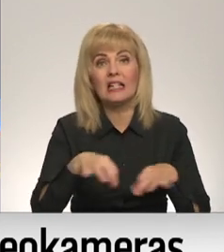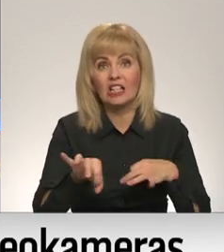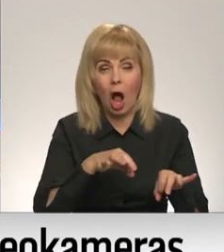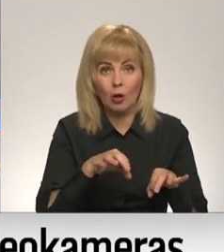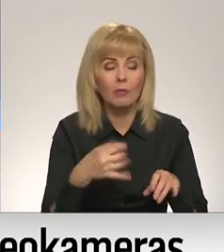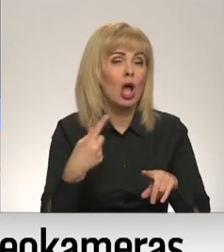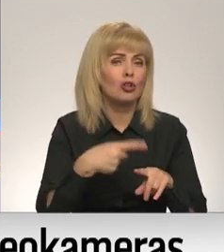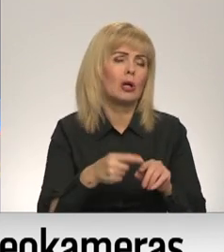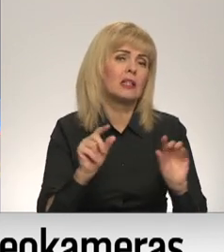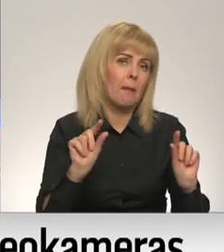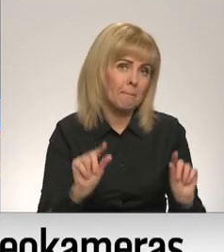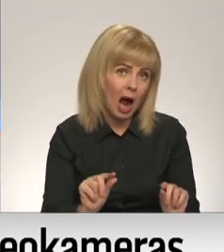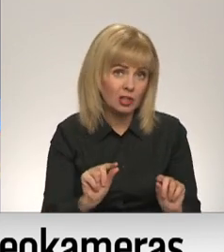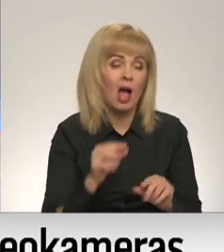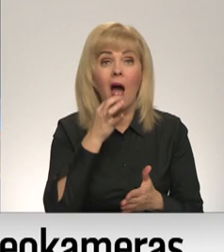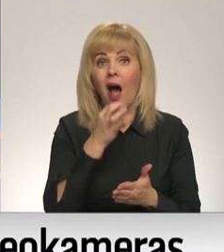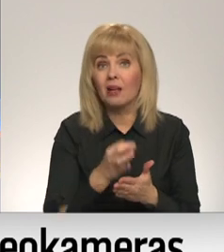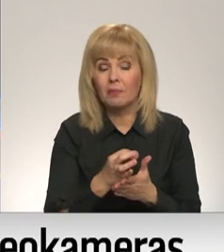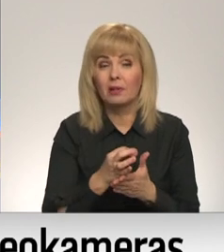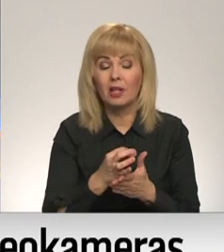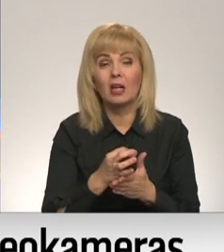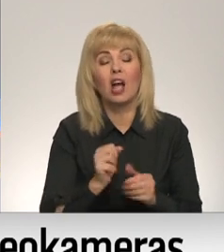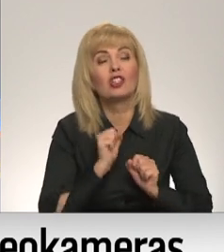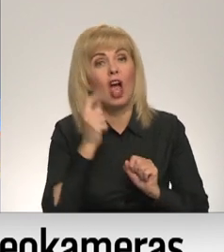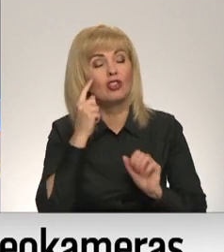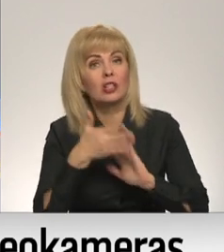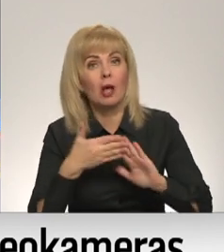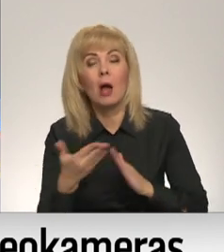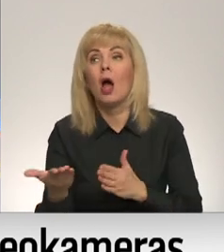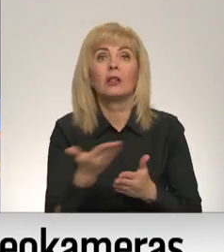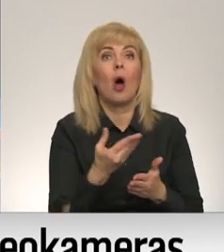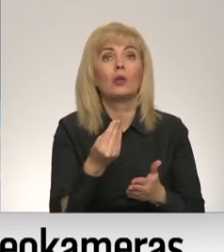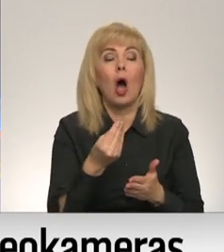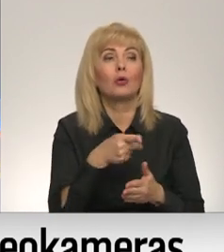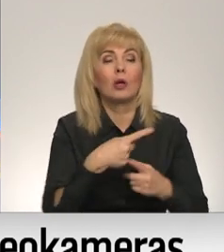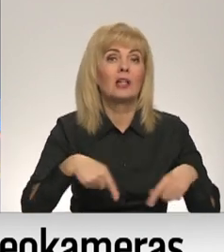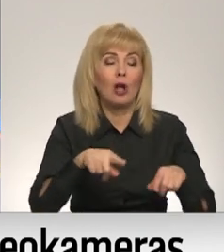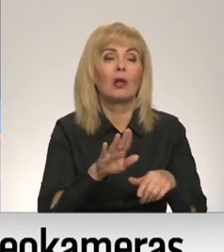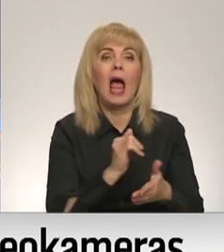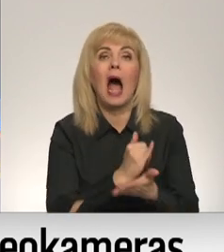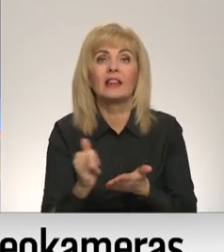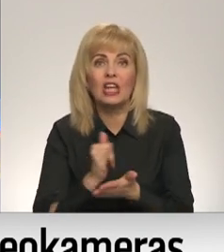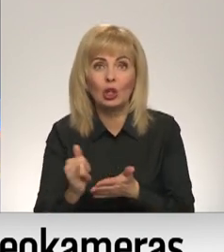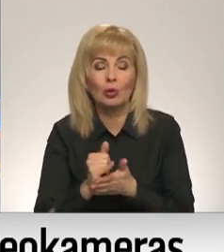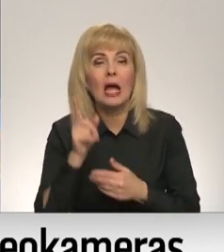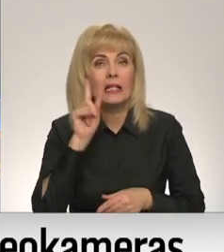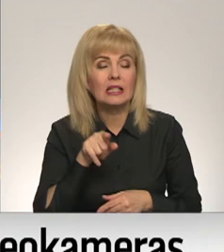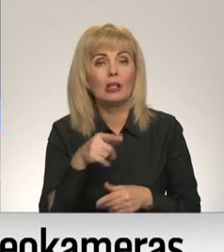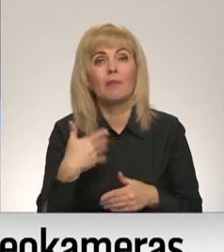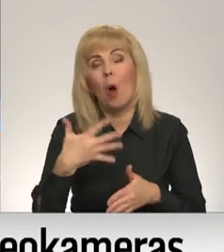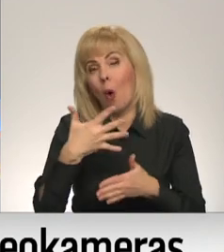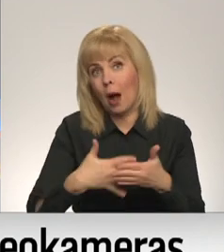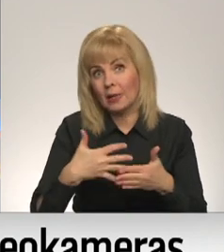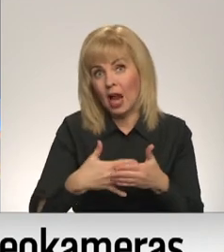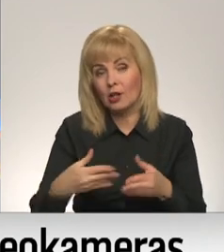gan šoreiz ir neliels, kamēr atbildīgie cenšas saprast, kur rast līdzekļus teritorijas pilnīgai attīrīšanai, ir zināma jau